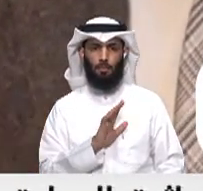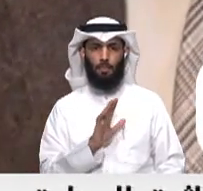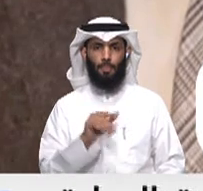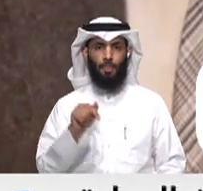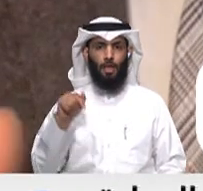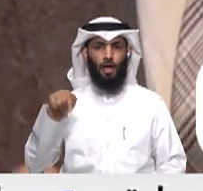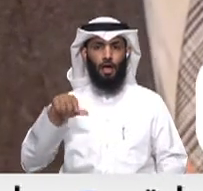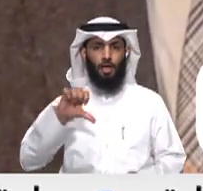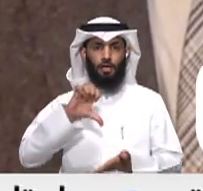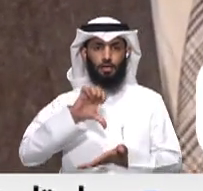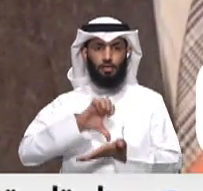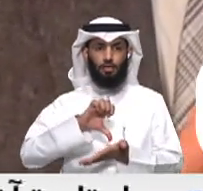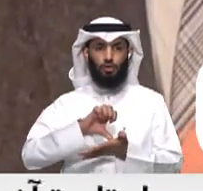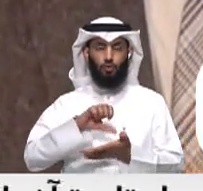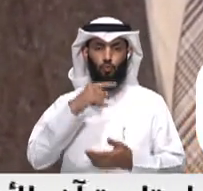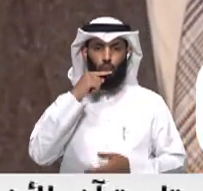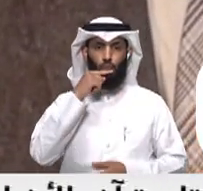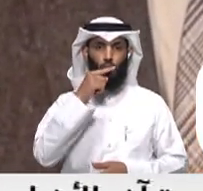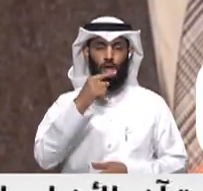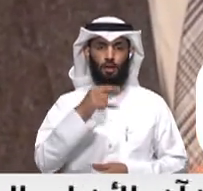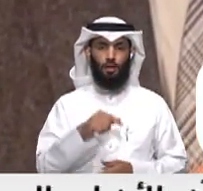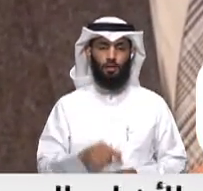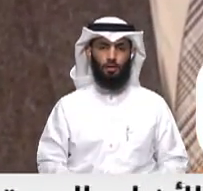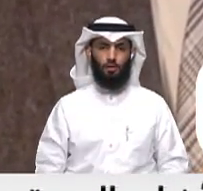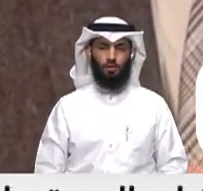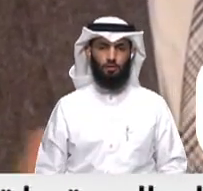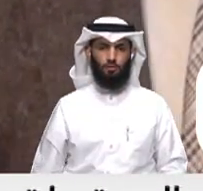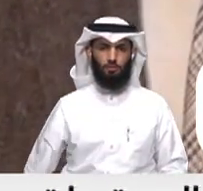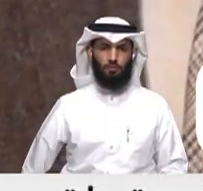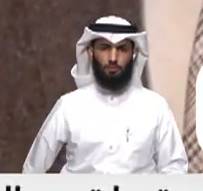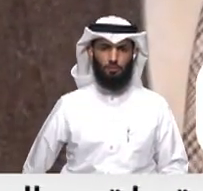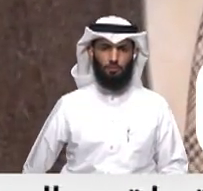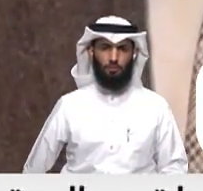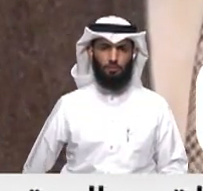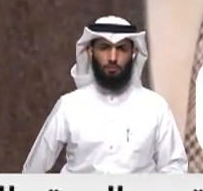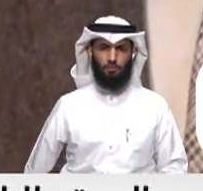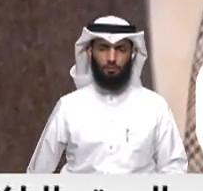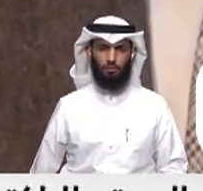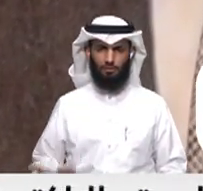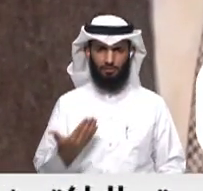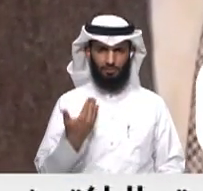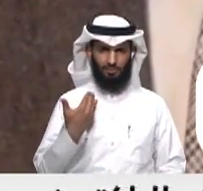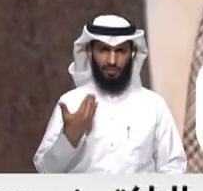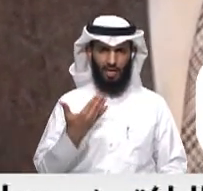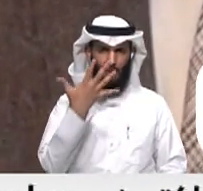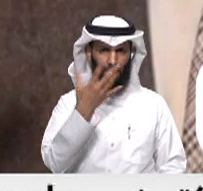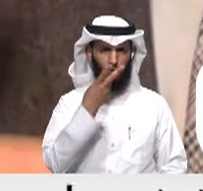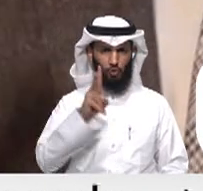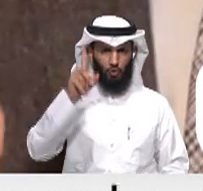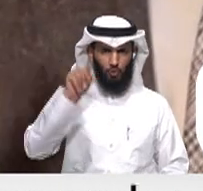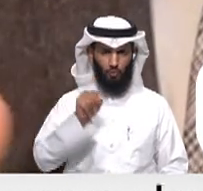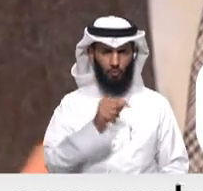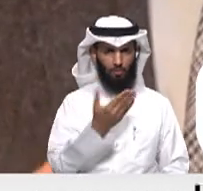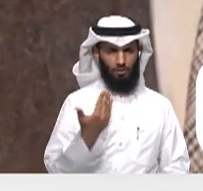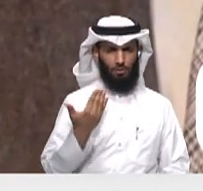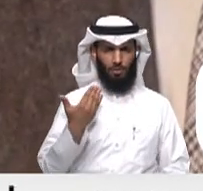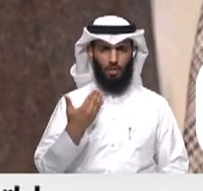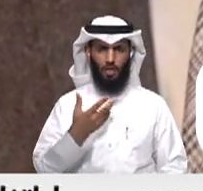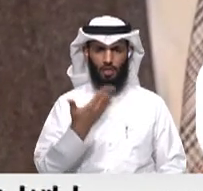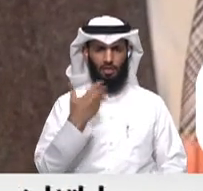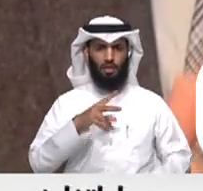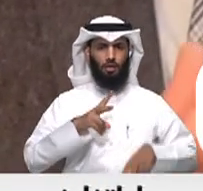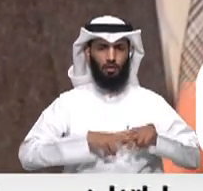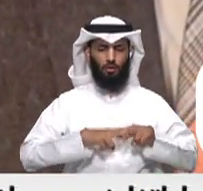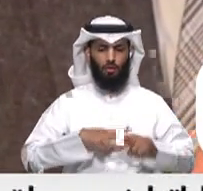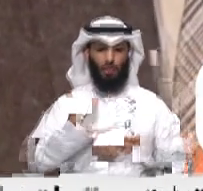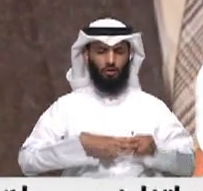الجانب الصهيوني، لأنهم وخلال الفترة التي مرت خلال 25 يوما التي كان فيها الصهاينة يقولون